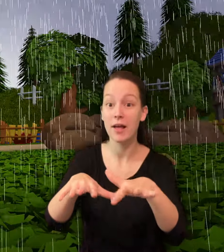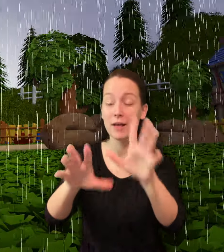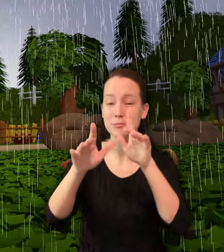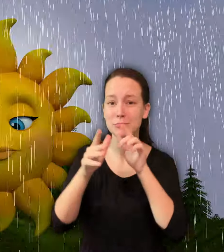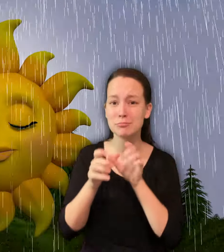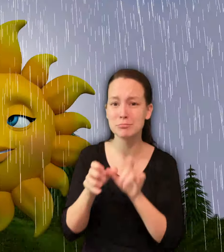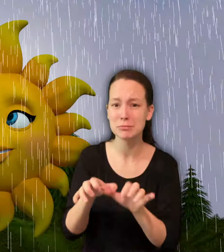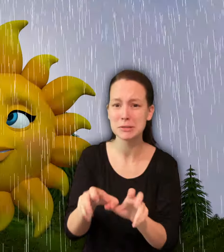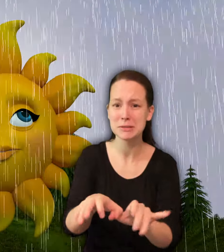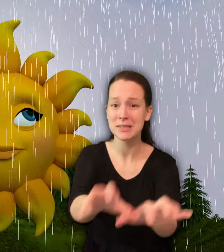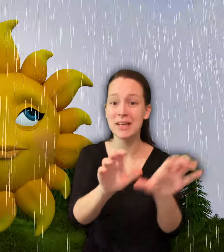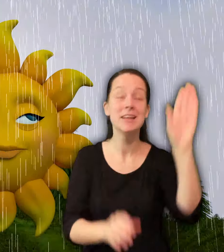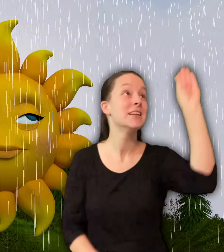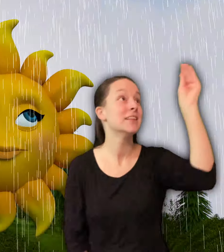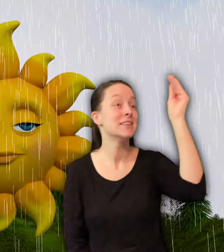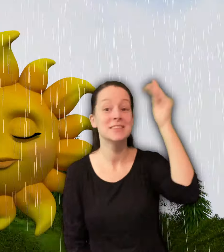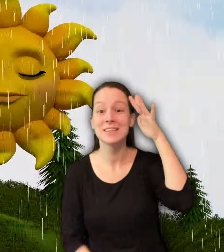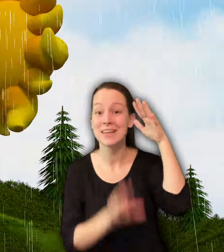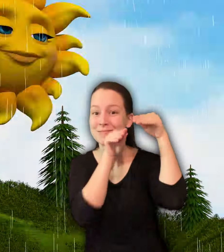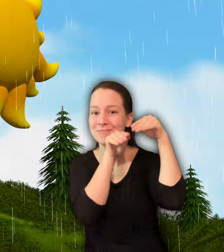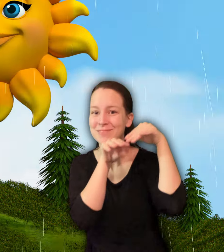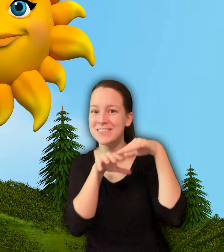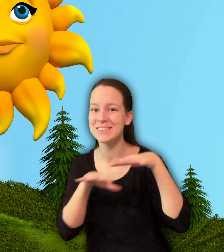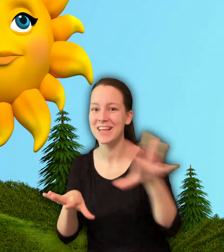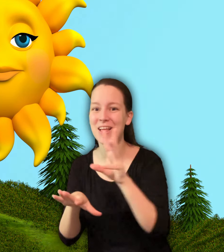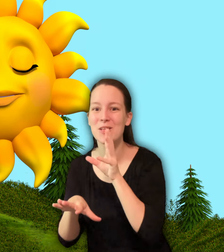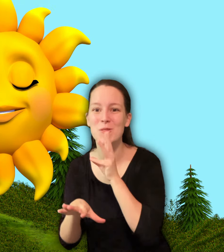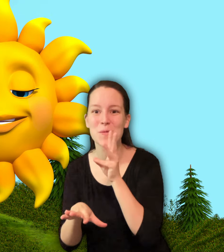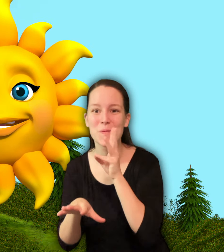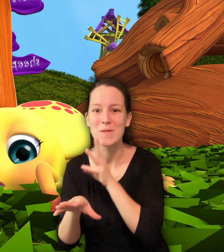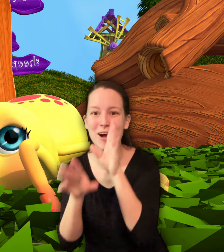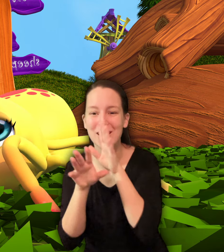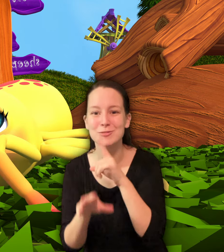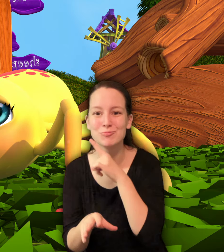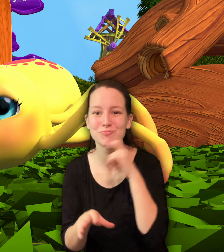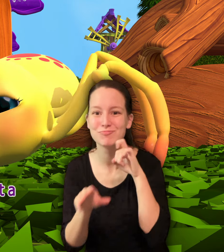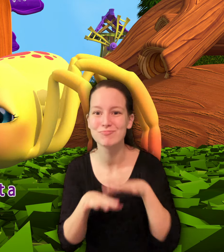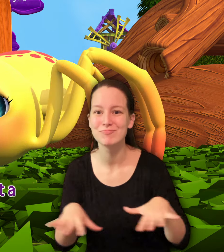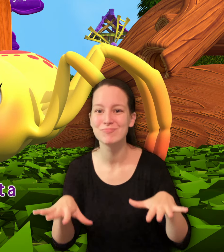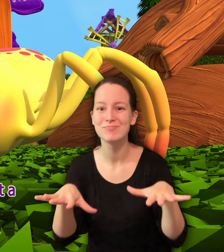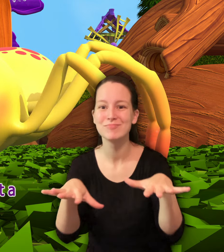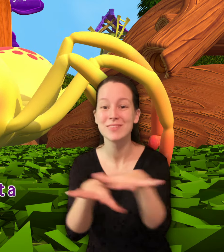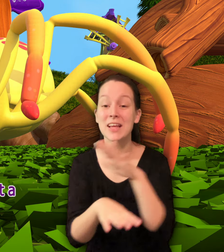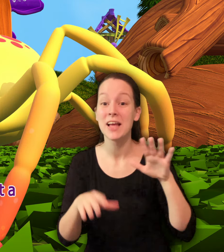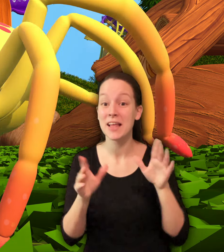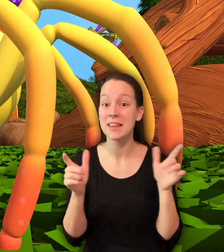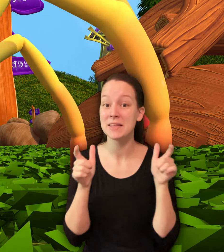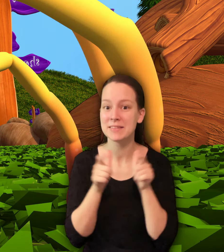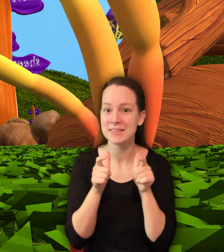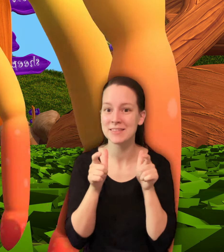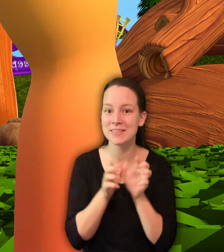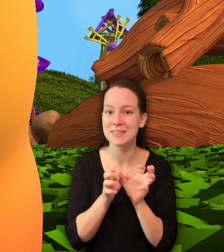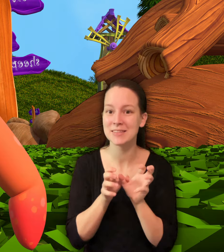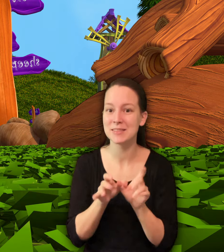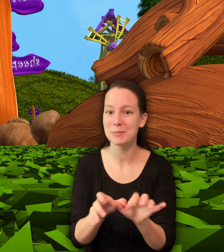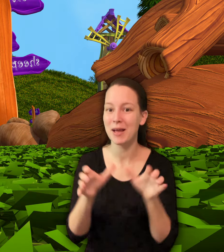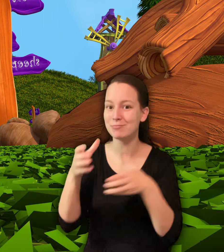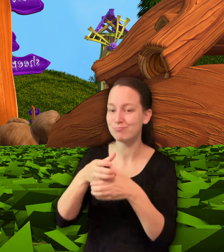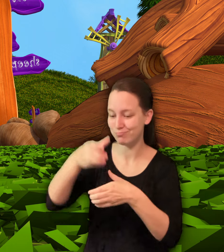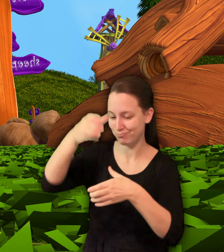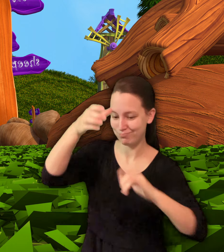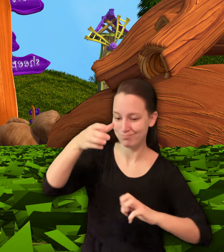た様てんてん雨かきちびちゃんはまた登ってい